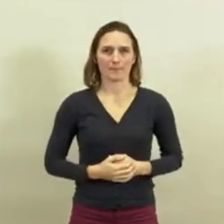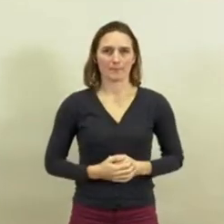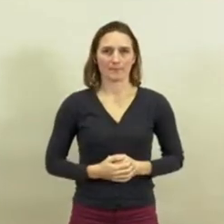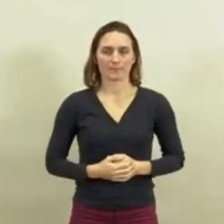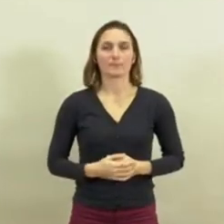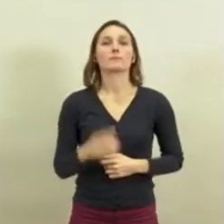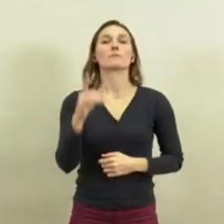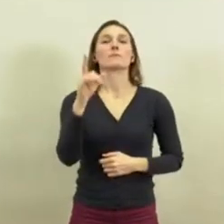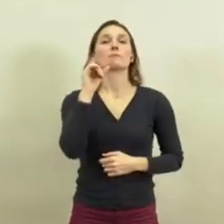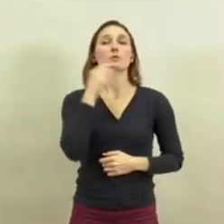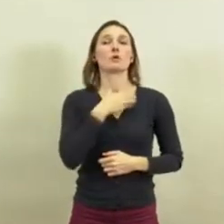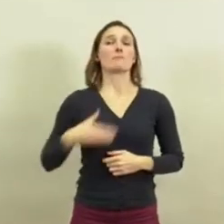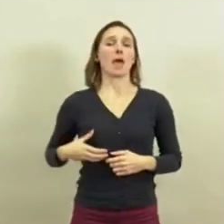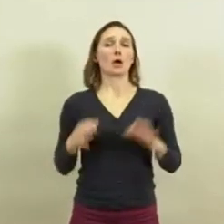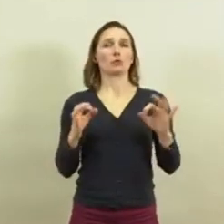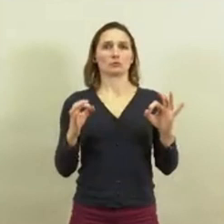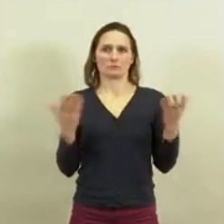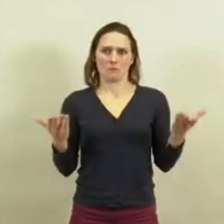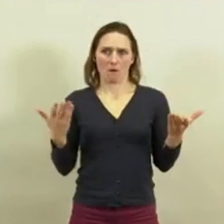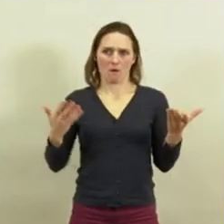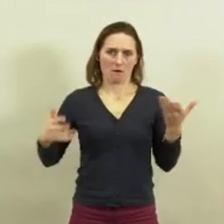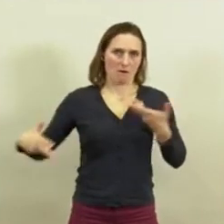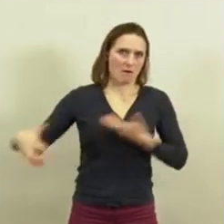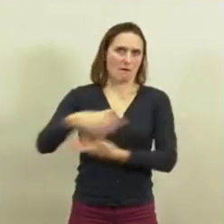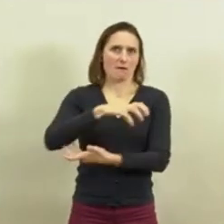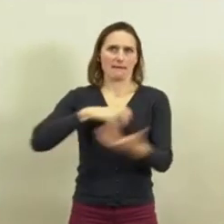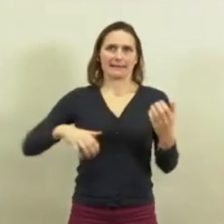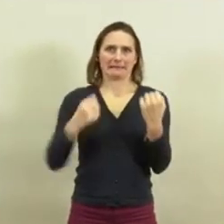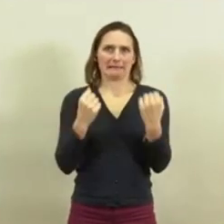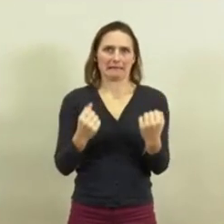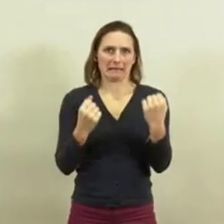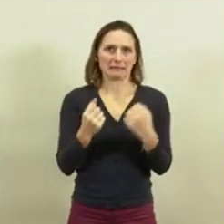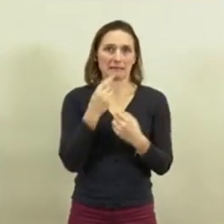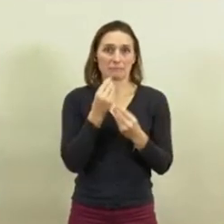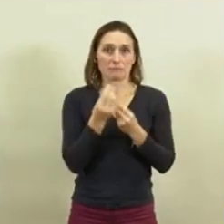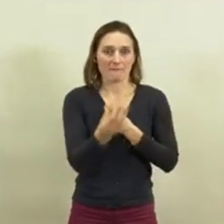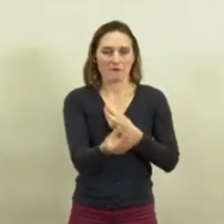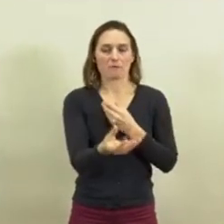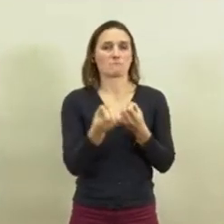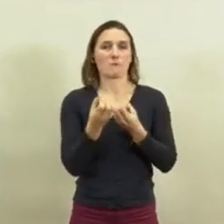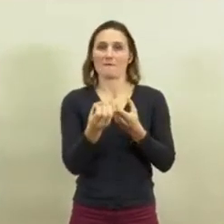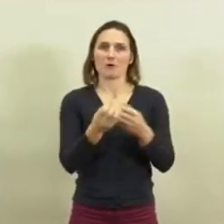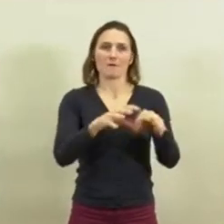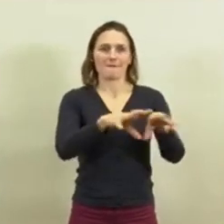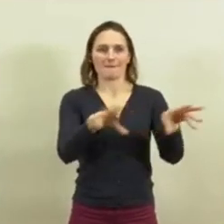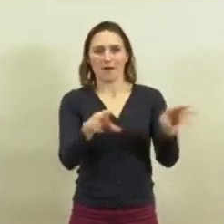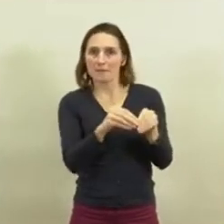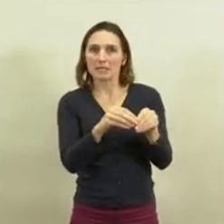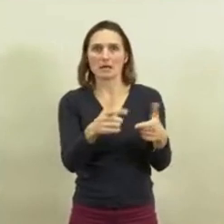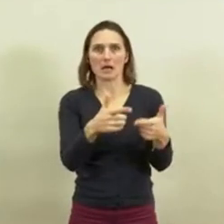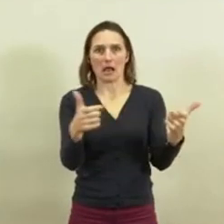Monsieur le maire, c'est effectivement la crise énergétique, on le sait, a des conséquences douloureuses pour le pouvoir d'achat des ménages. On a abordé souvent